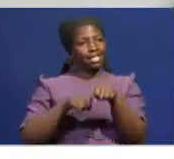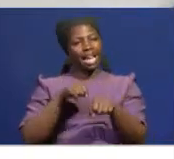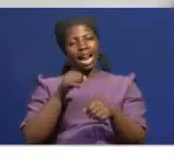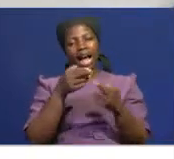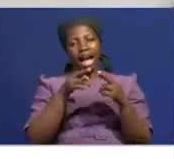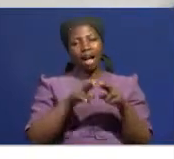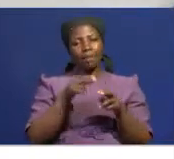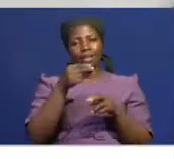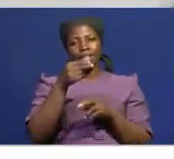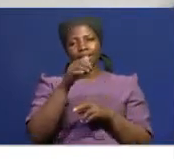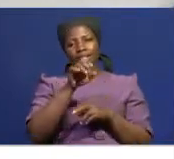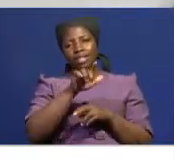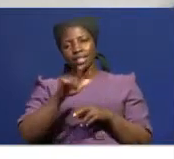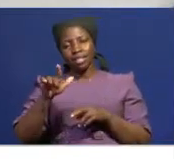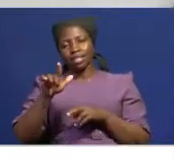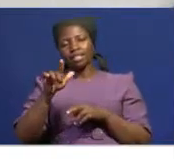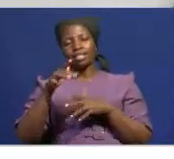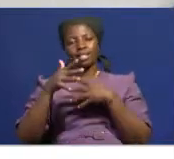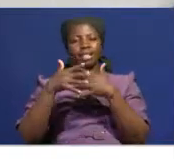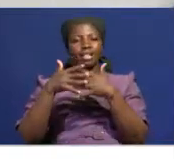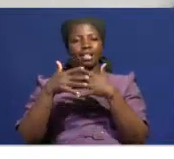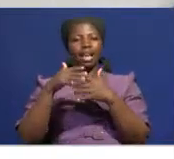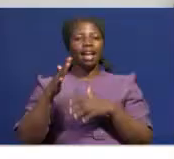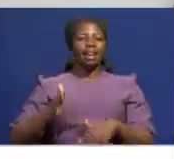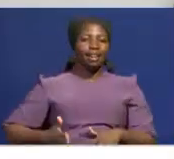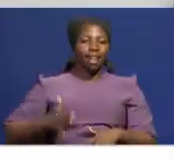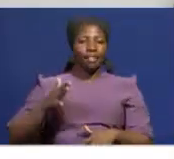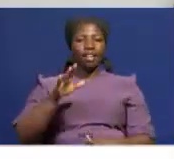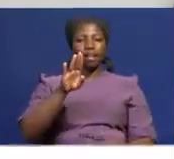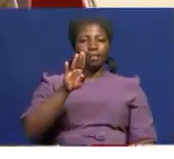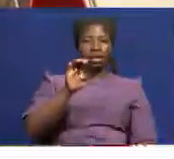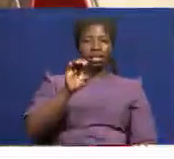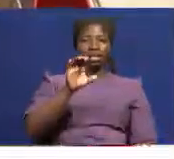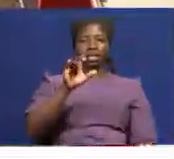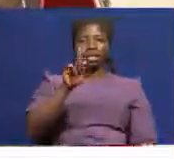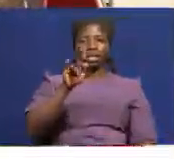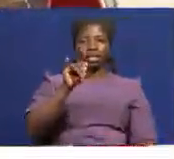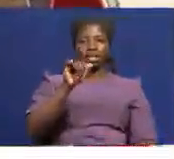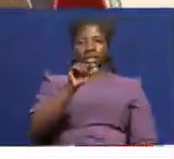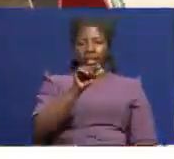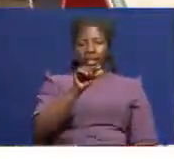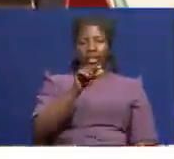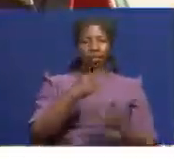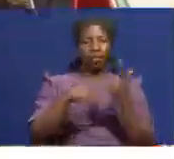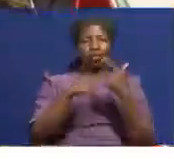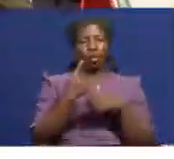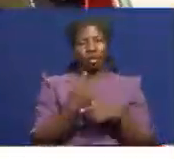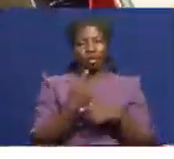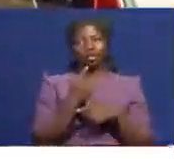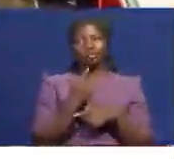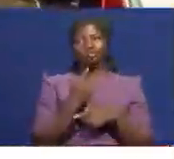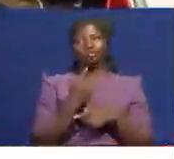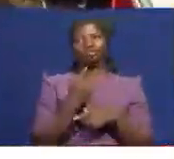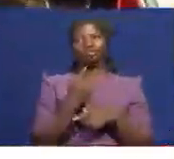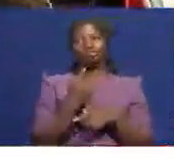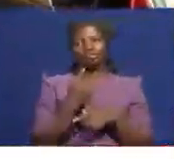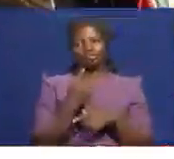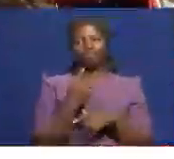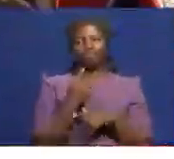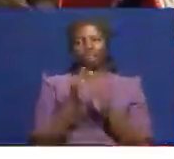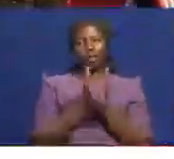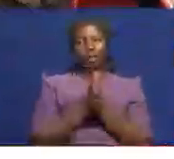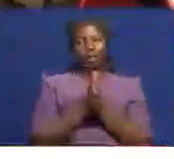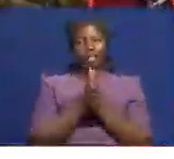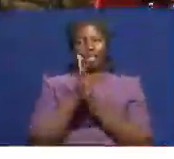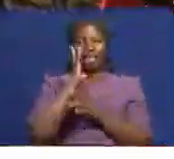Hell's Gate, Naivasha. Beckin kutoka Uholanzi alishinda shindano la kilomita 120 la washiriki wazoefu kunradhi kwa